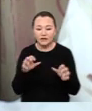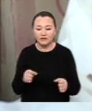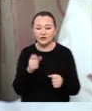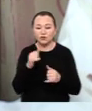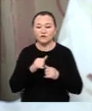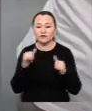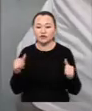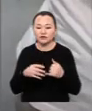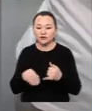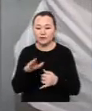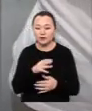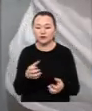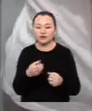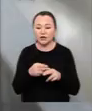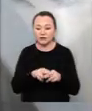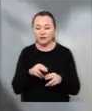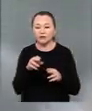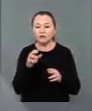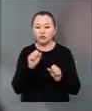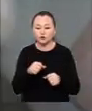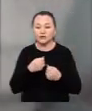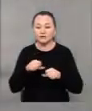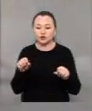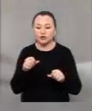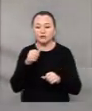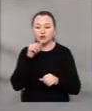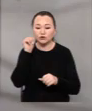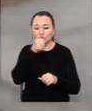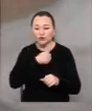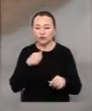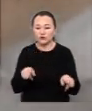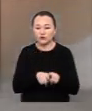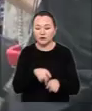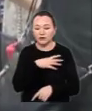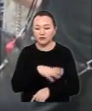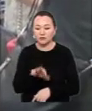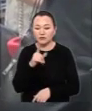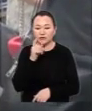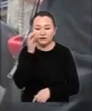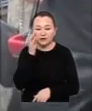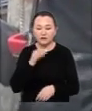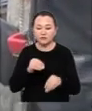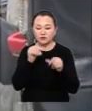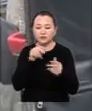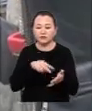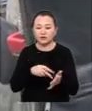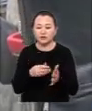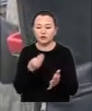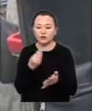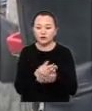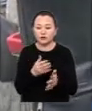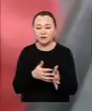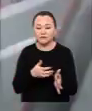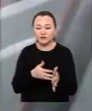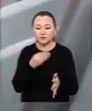посевные площади. Придерживаясь этой концепции, можно избежать прошлогоднего сценария, когда сладкий песок стал дорогим и дефицитным